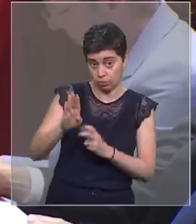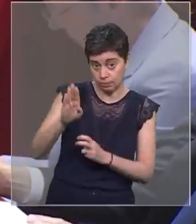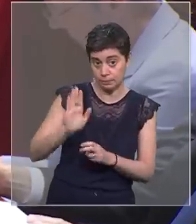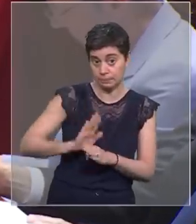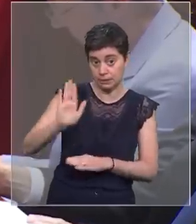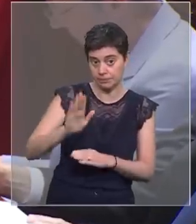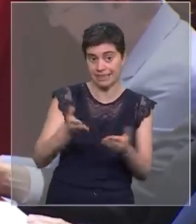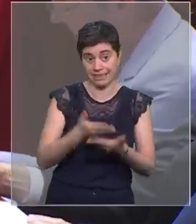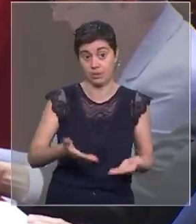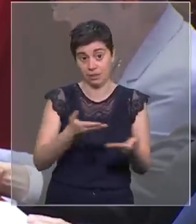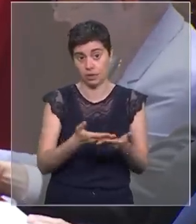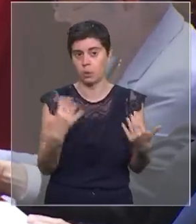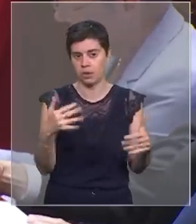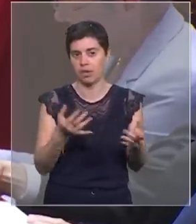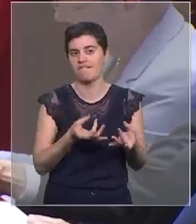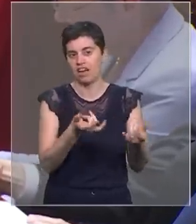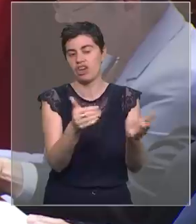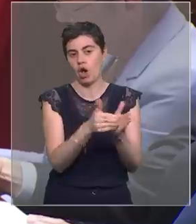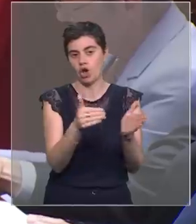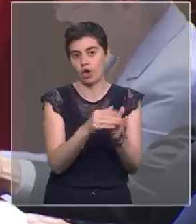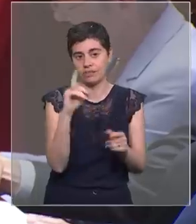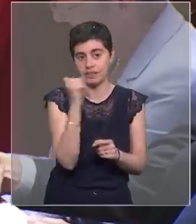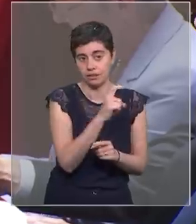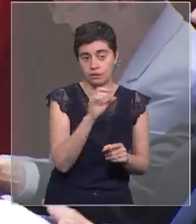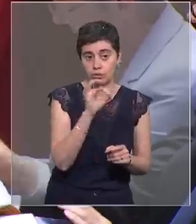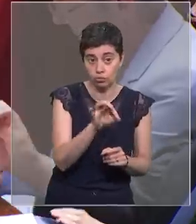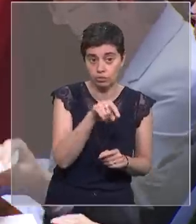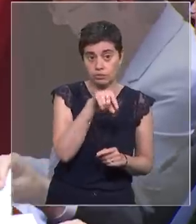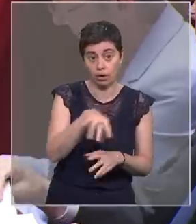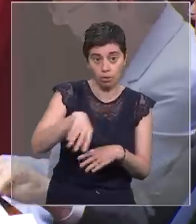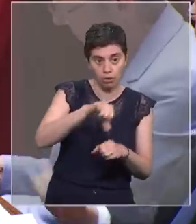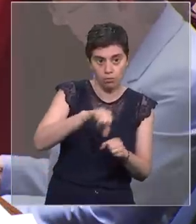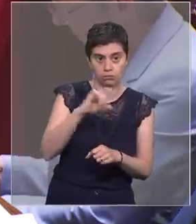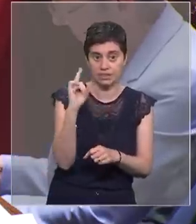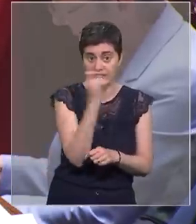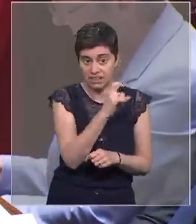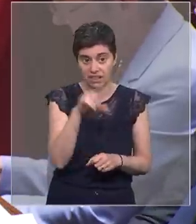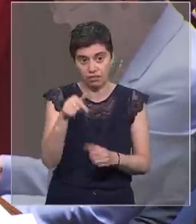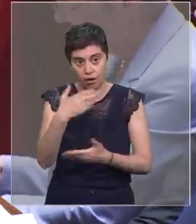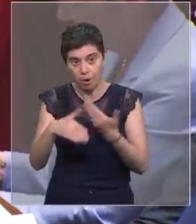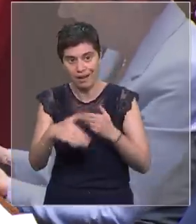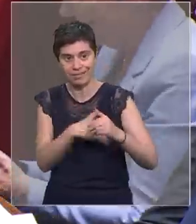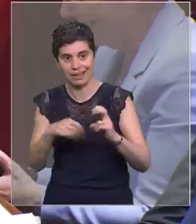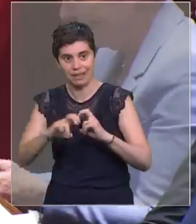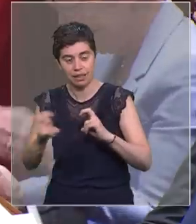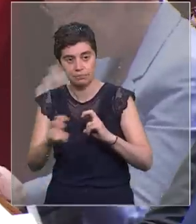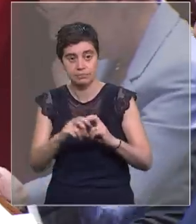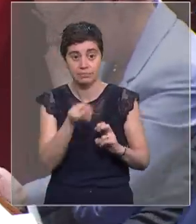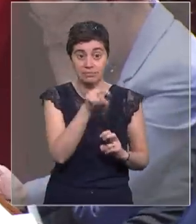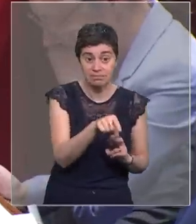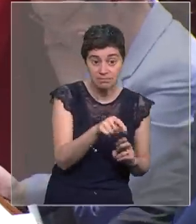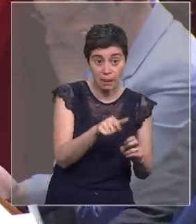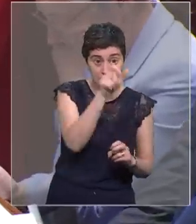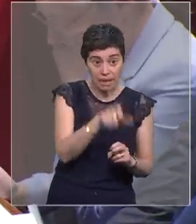situation est toujours difficile. Vous avez cité les tensions sur les recrutements liés à l'intérim. Il y a un taux d'occupation aussi qui est très bas dans nos